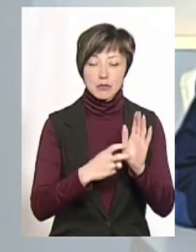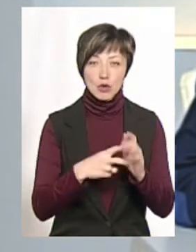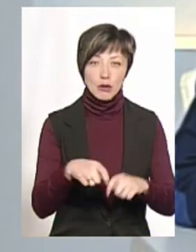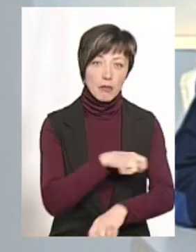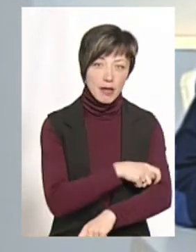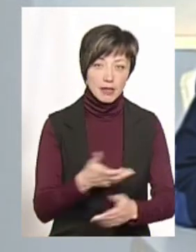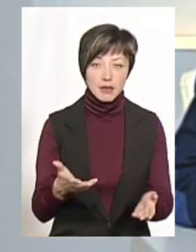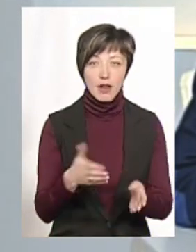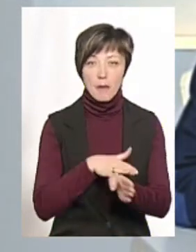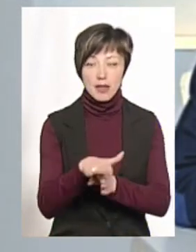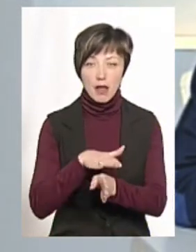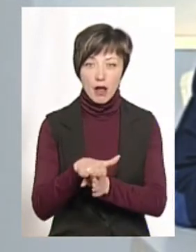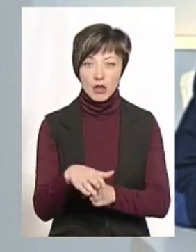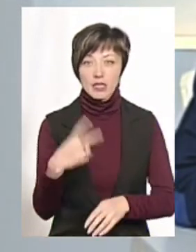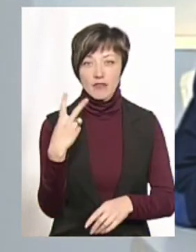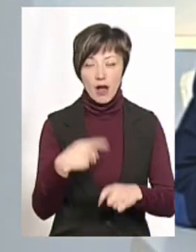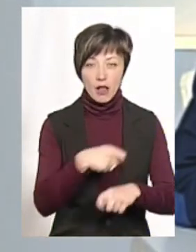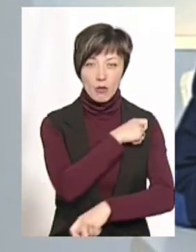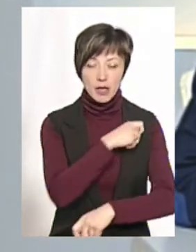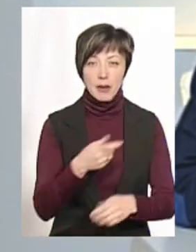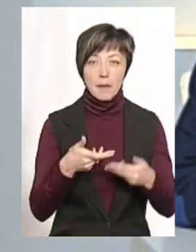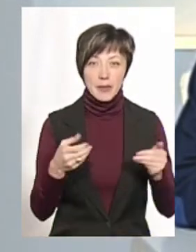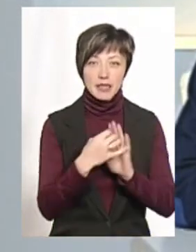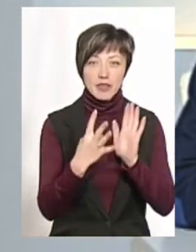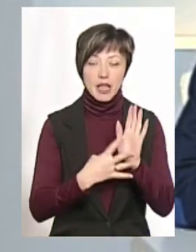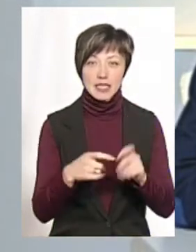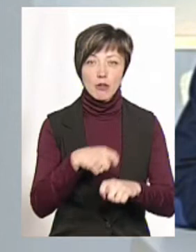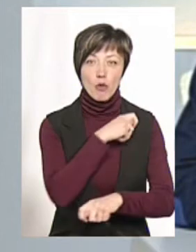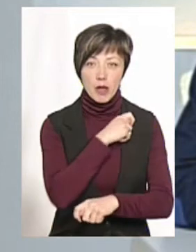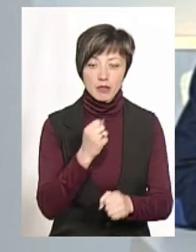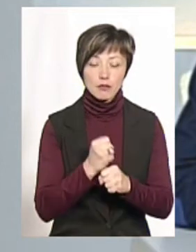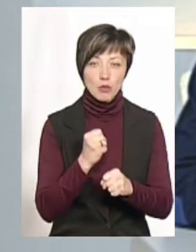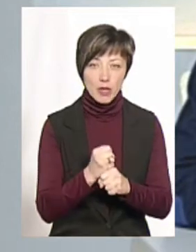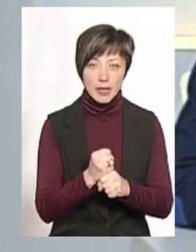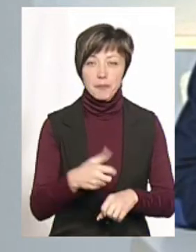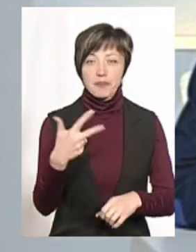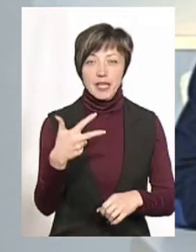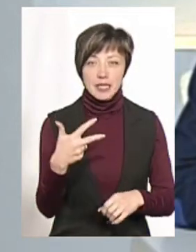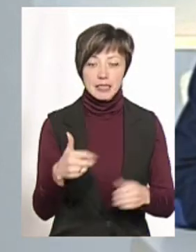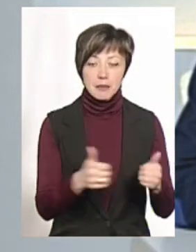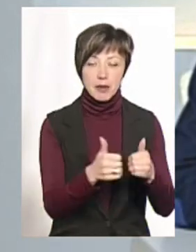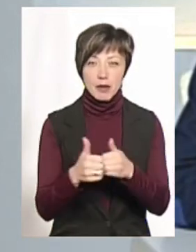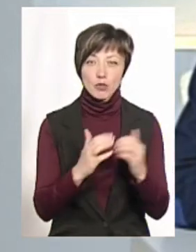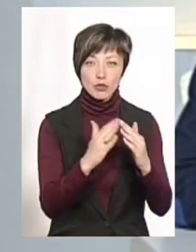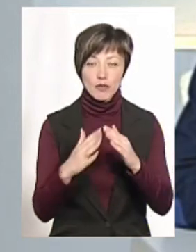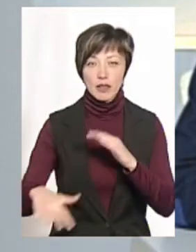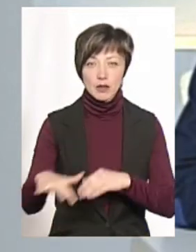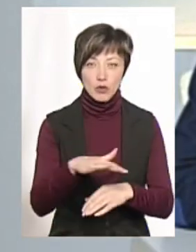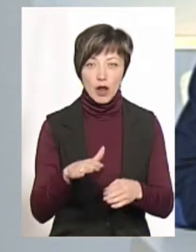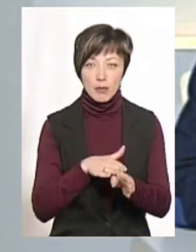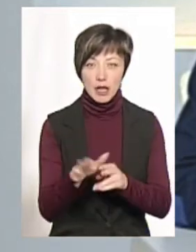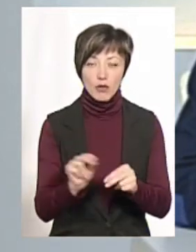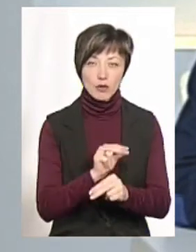700 метрів доріг капітально, 2 кілометри доріг, ми 19 кілометрів зробили, 30 прибудинкових територій